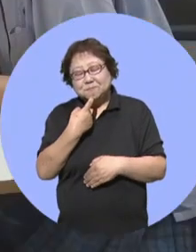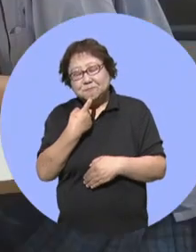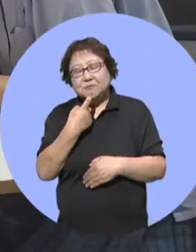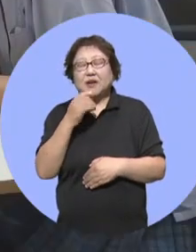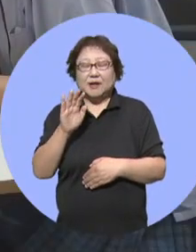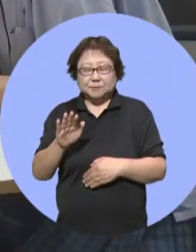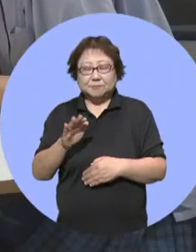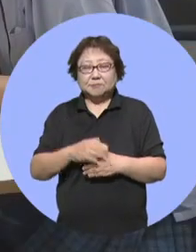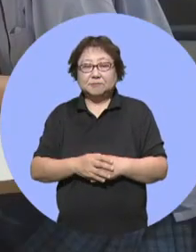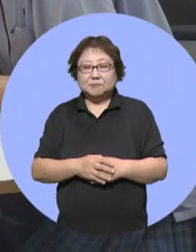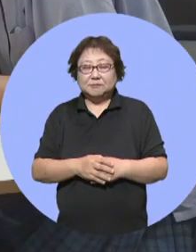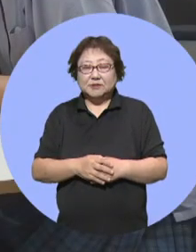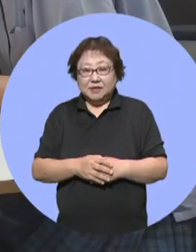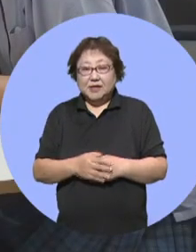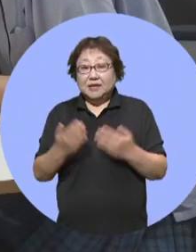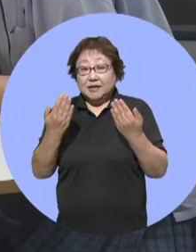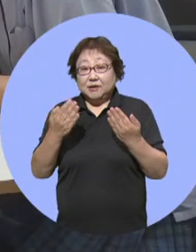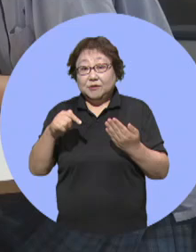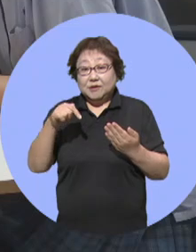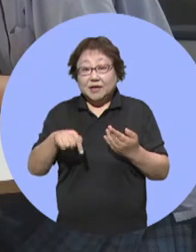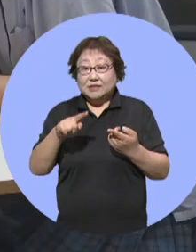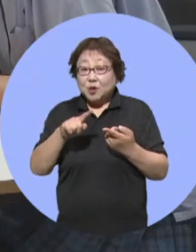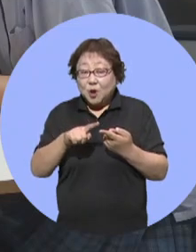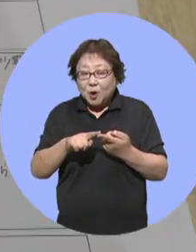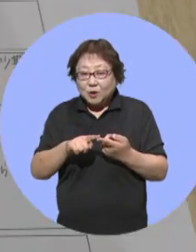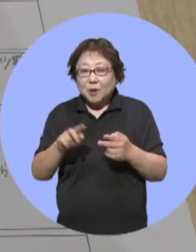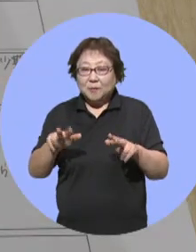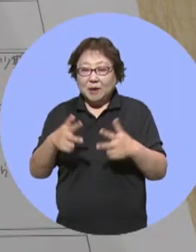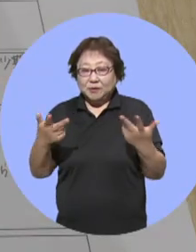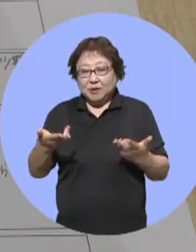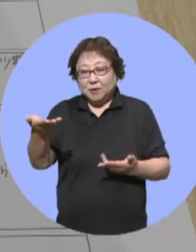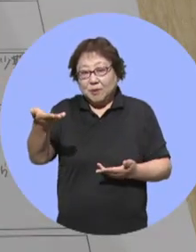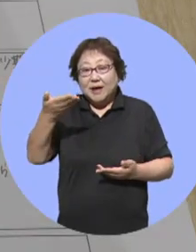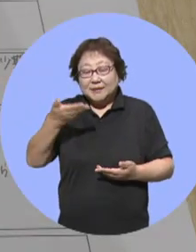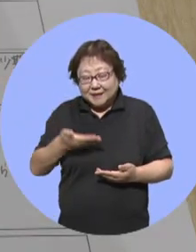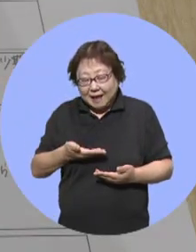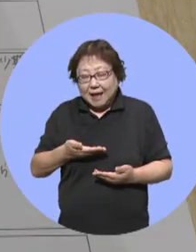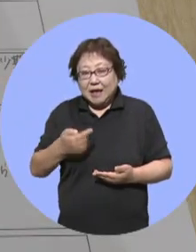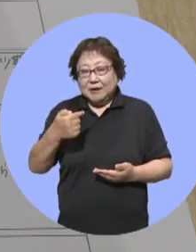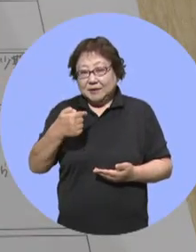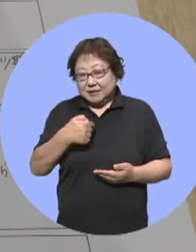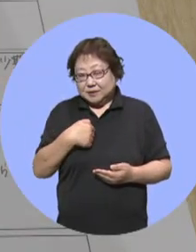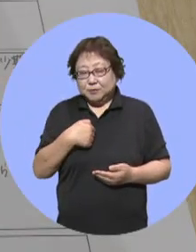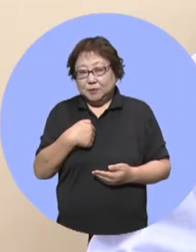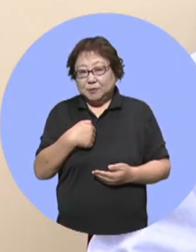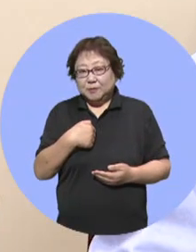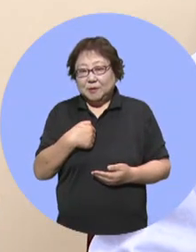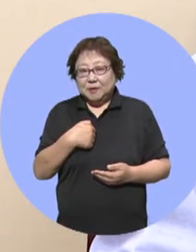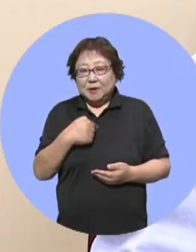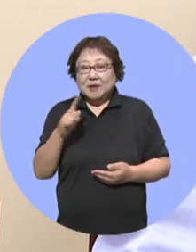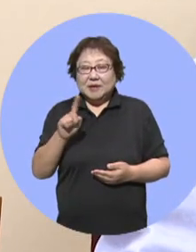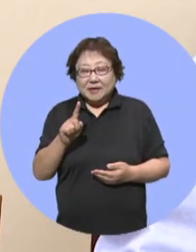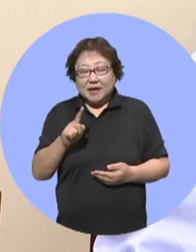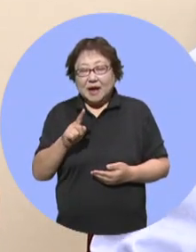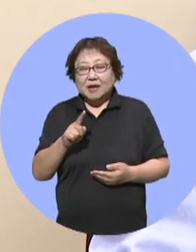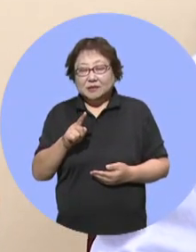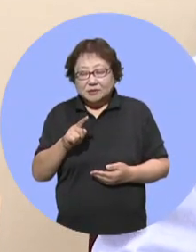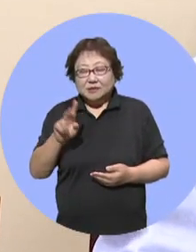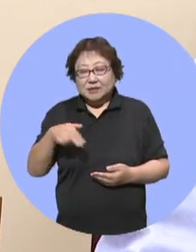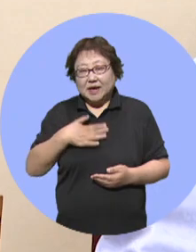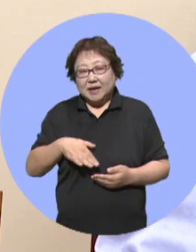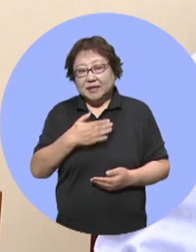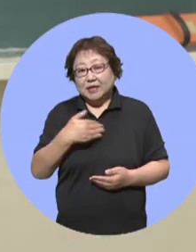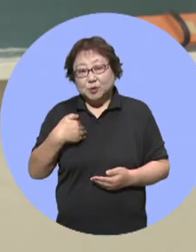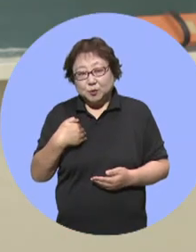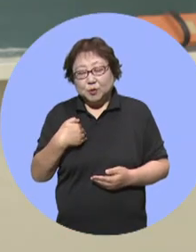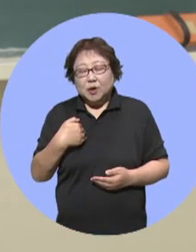、ちょうど学校でパンフレットが配られたときに、私にも何か得られるものがあったりとかできることがあ